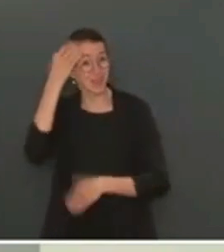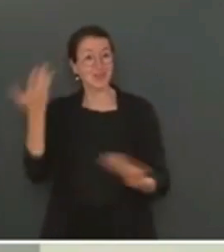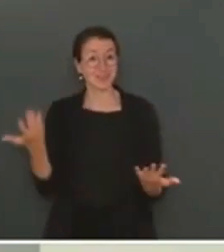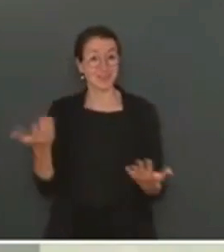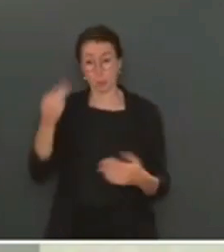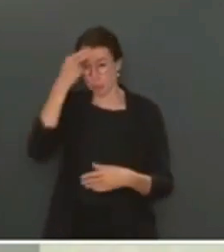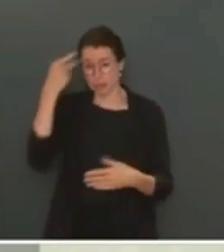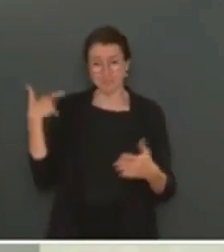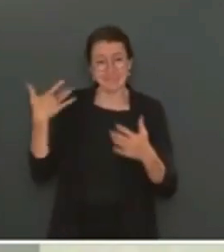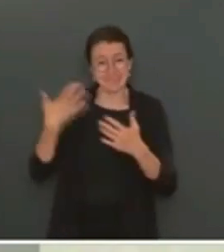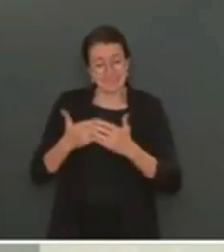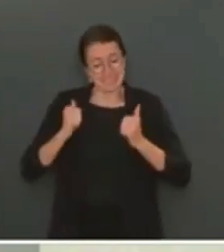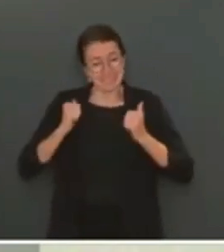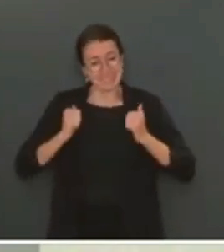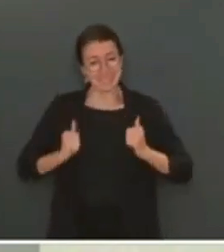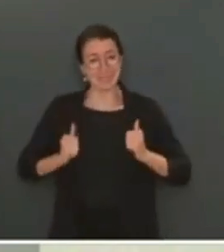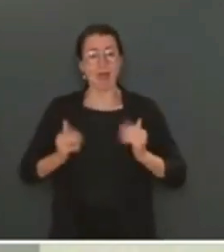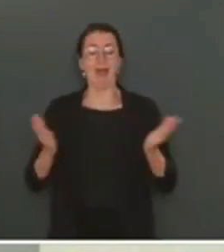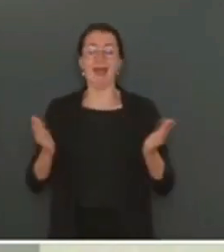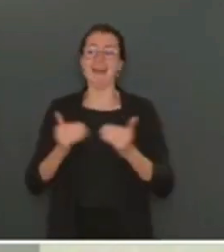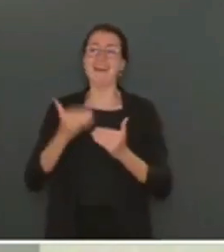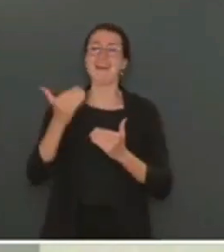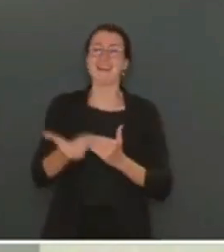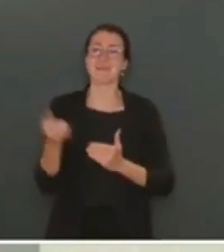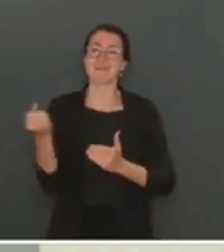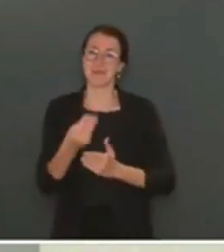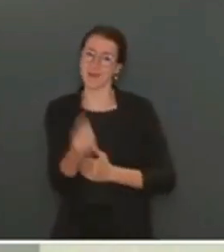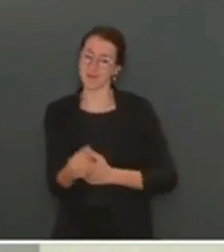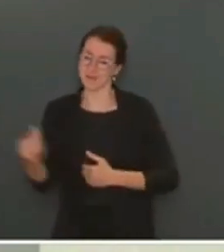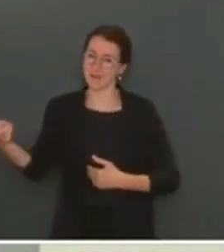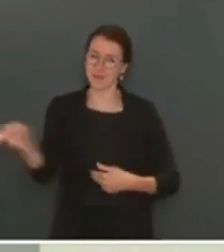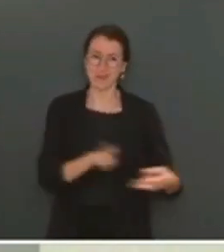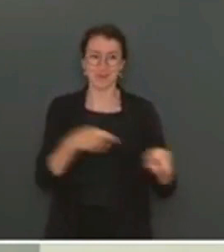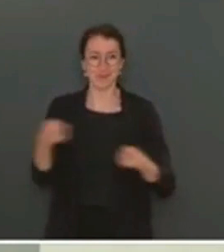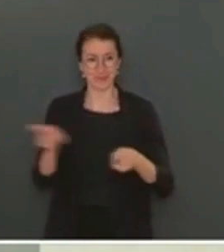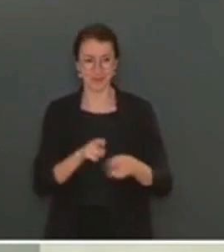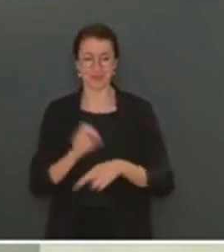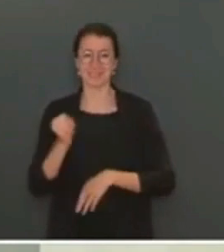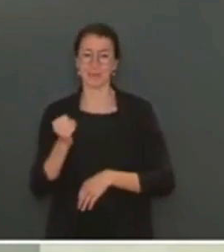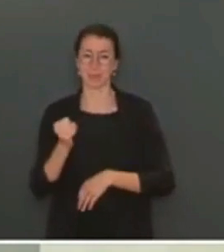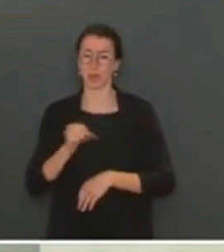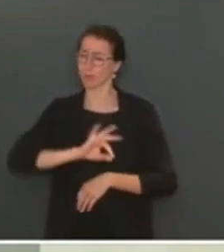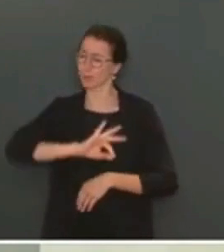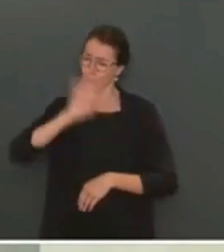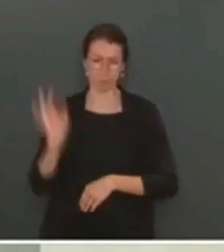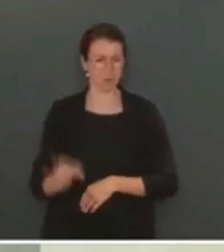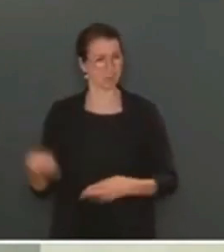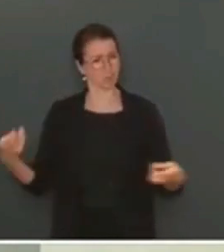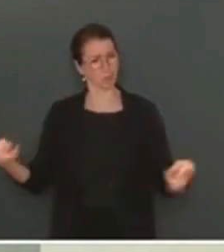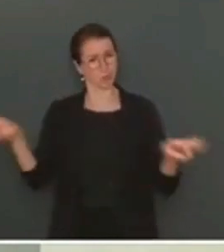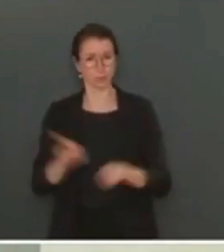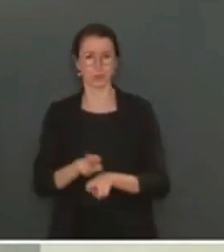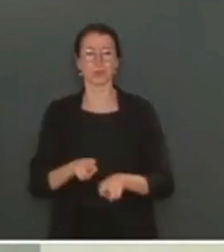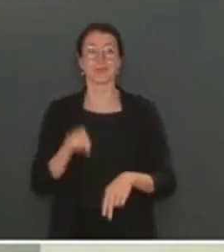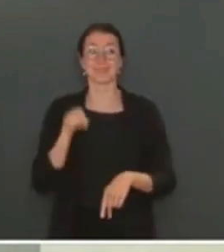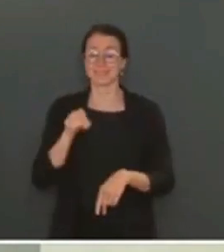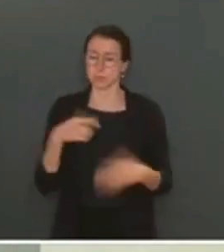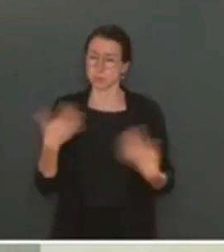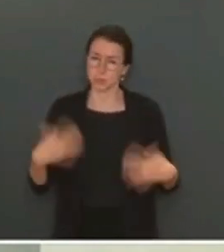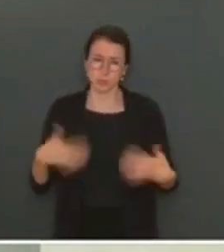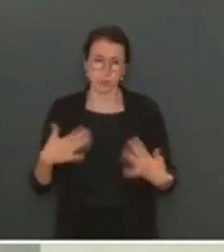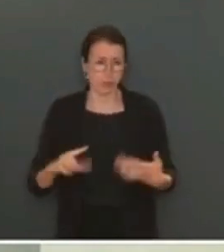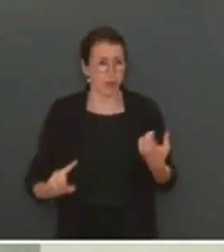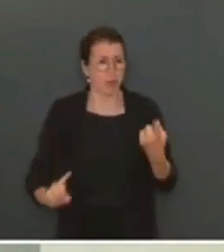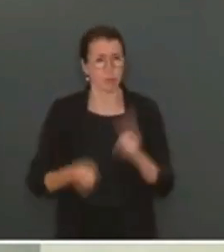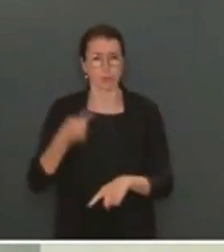nous nous réjouissons. Il était en effet impératif d'être en mesure de permettre à nos enfants de reprendre l'école,